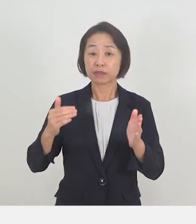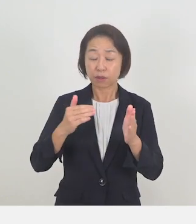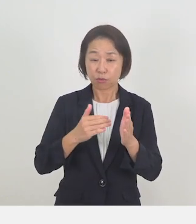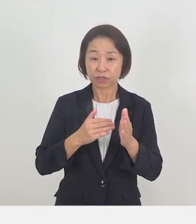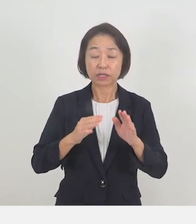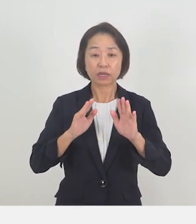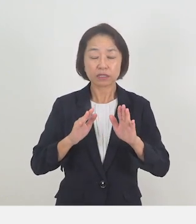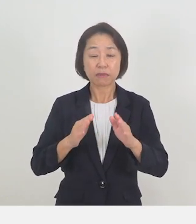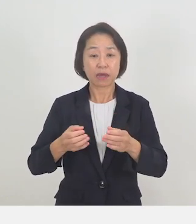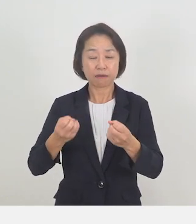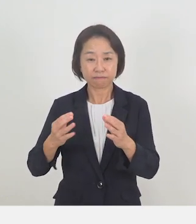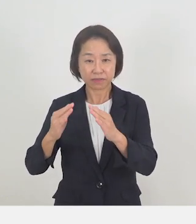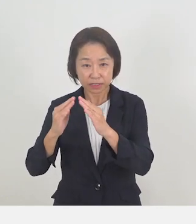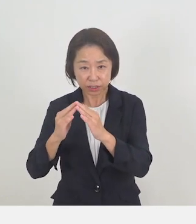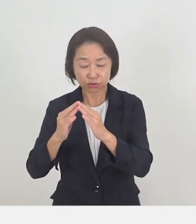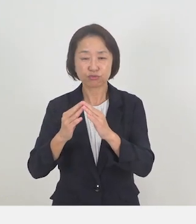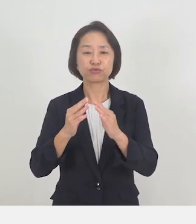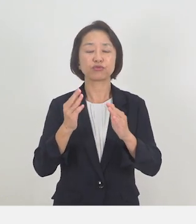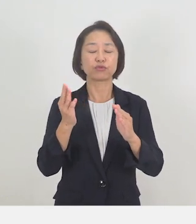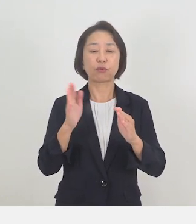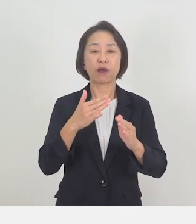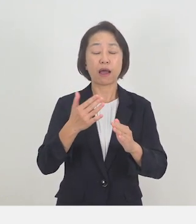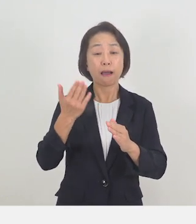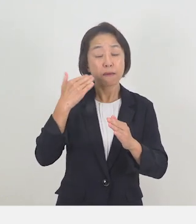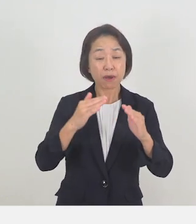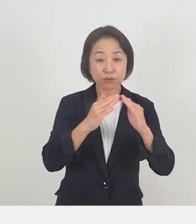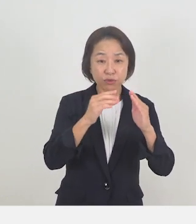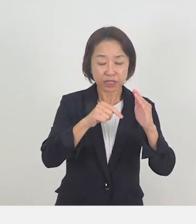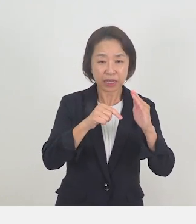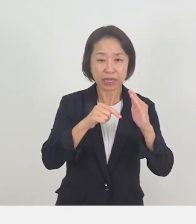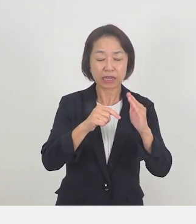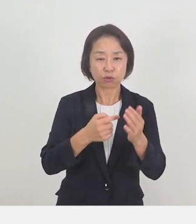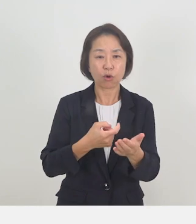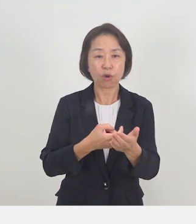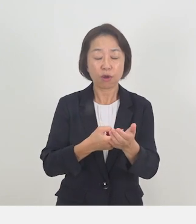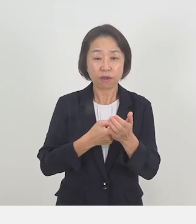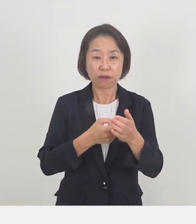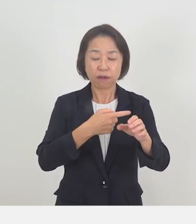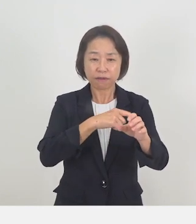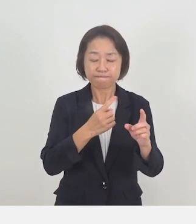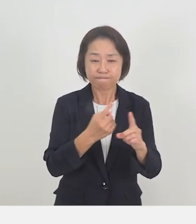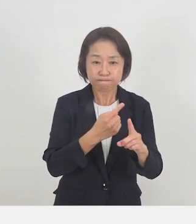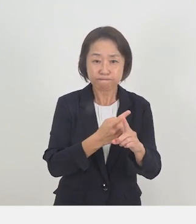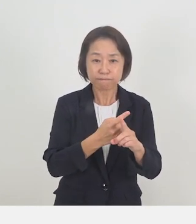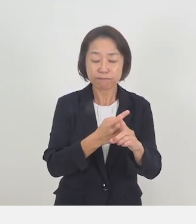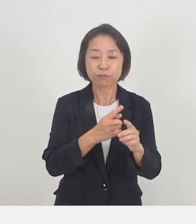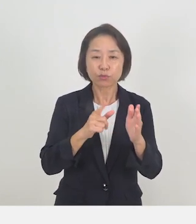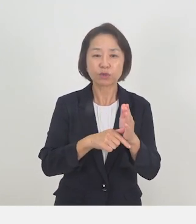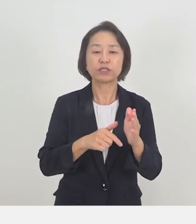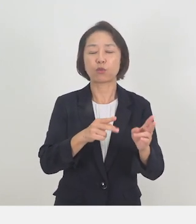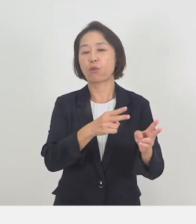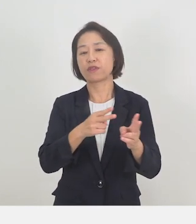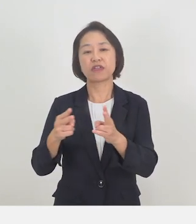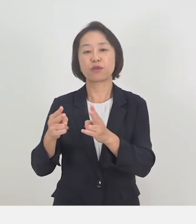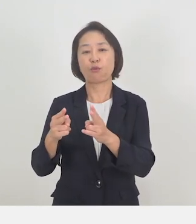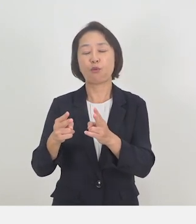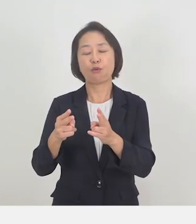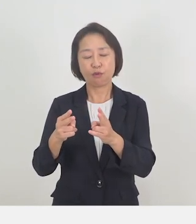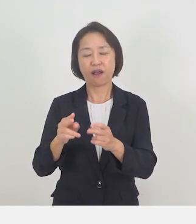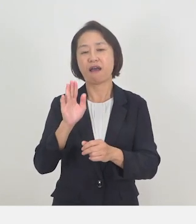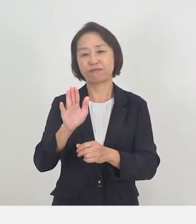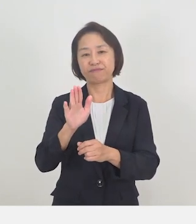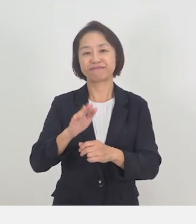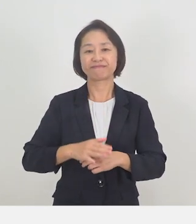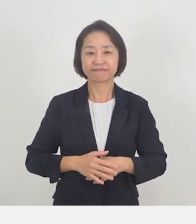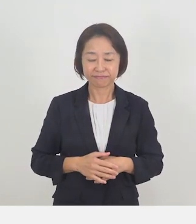現在新築時あるいは既存住宅の省エネ回収や再エネ導入時にご活用いただける補助制度について